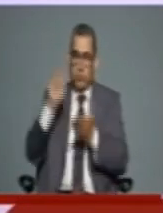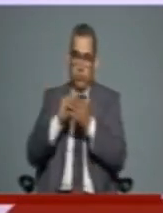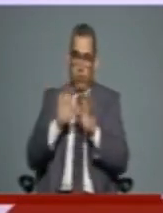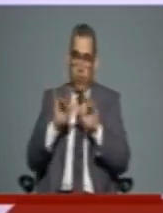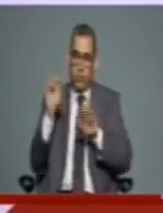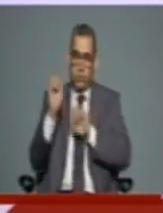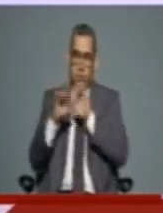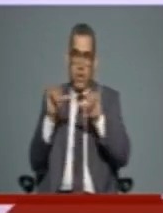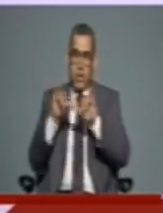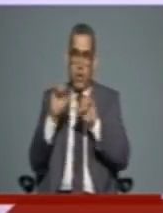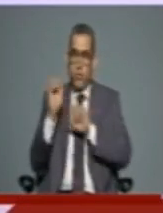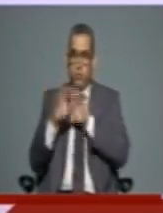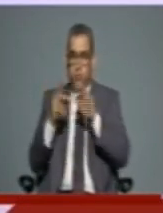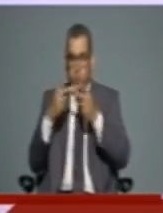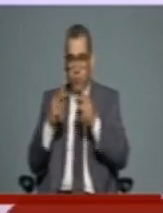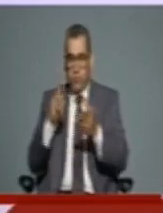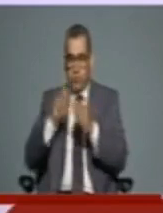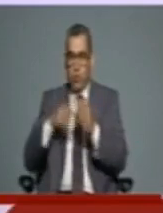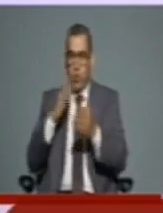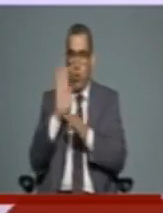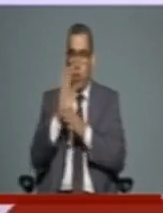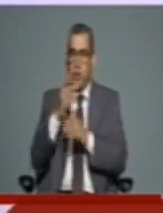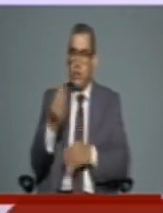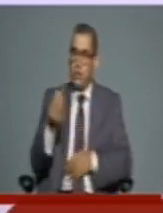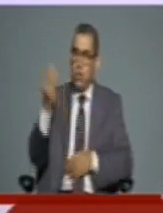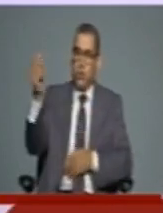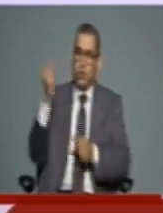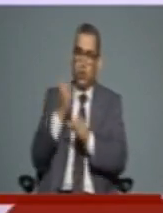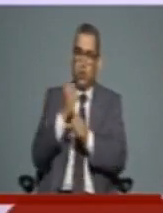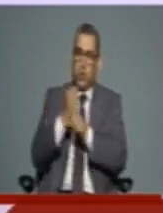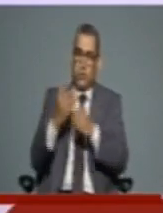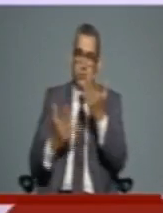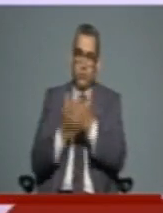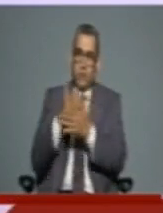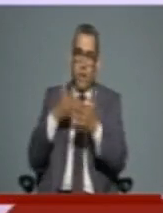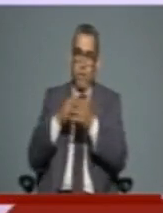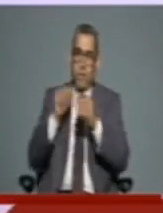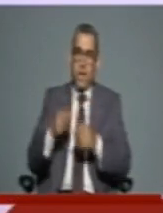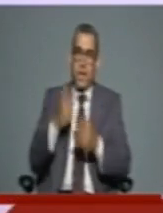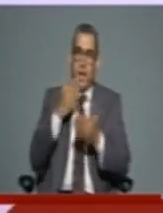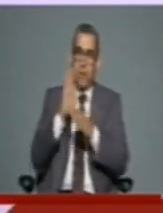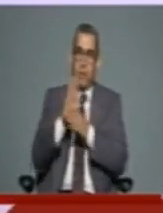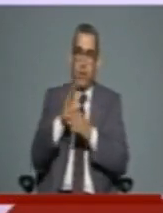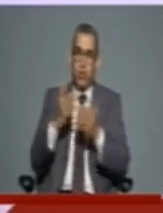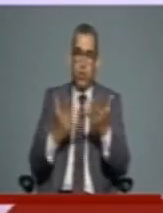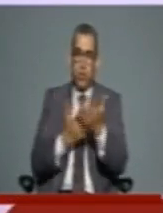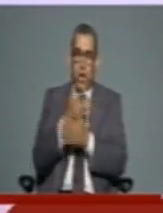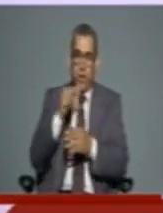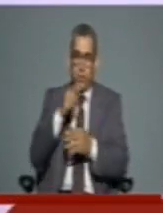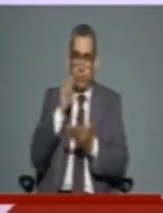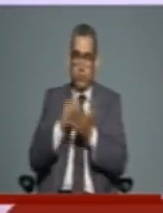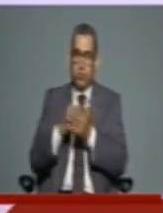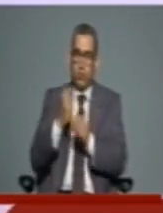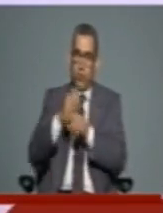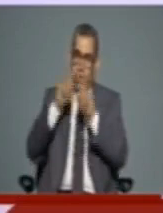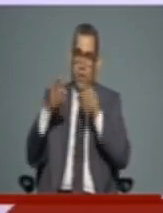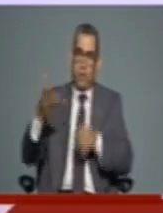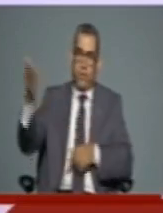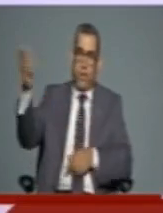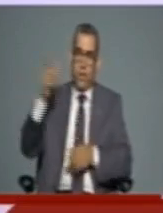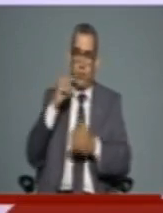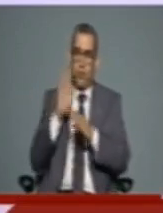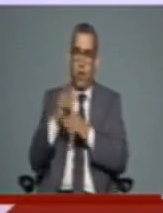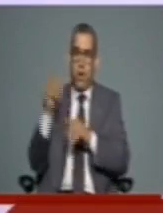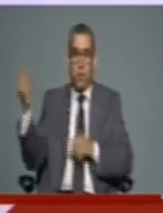موحدة نستطيع أن نؤدي الخدمة من أي مكتب من سجل التجاري أو حتى من عن طريق الإنترنت. كان عدد المكاتب